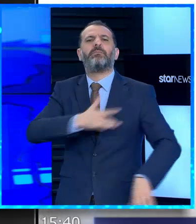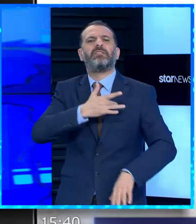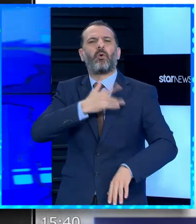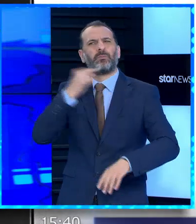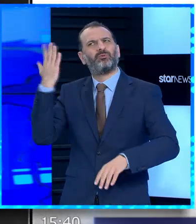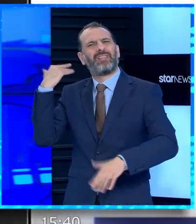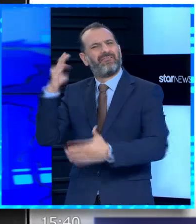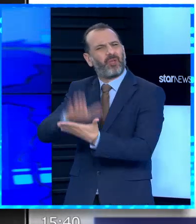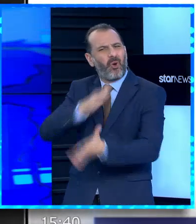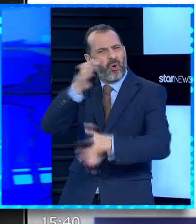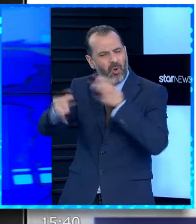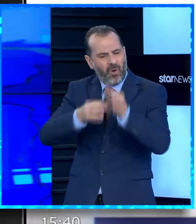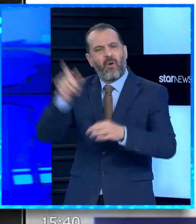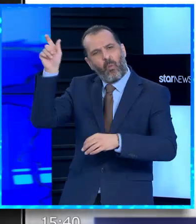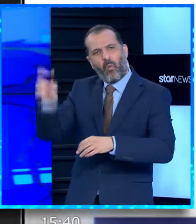τελευταία της κατάθεση.